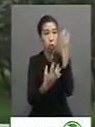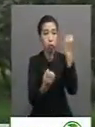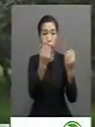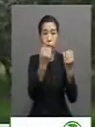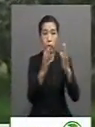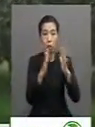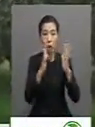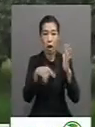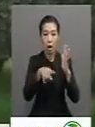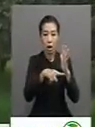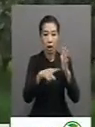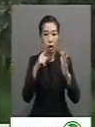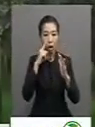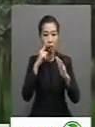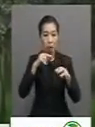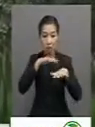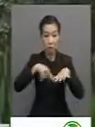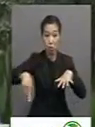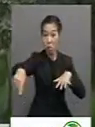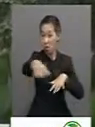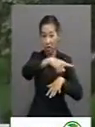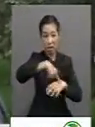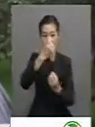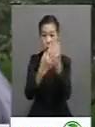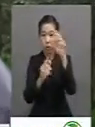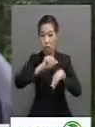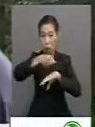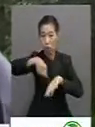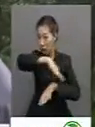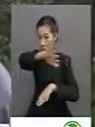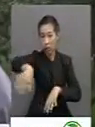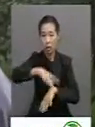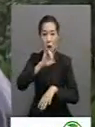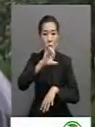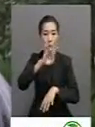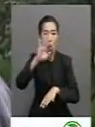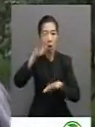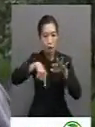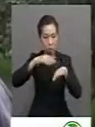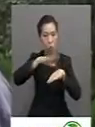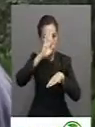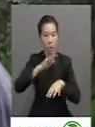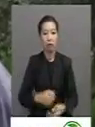อะ แล้วผมต้องมาหมดเลยทุกคน เป็นหลายร้อยไร่อ่ะแถบเนี้ยของไม่ใช่ของเราคนเดียวของชาวบ้านทั้งทั่วไป